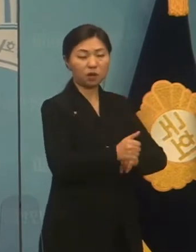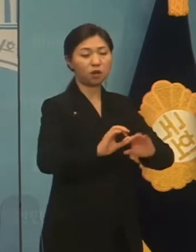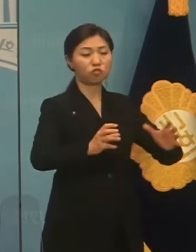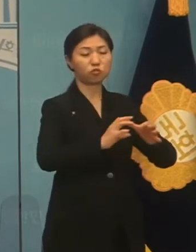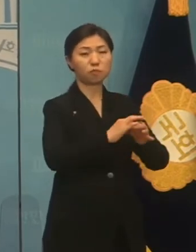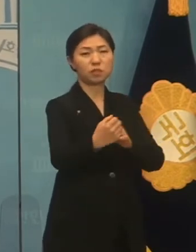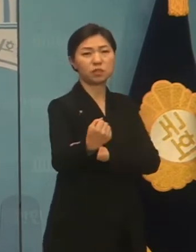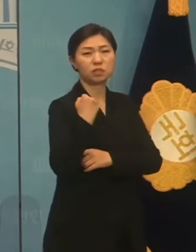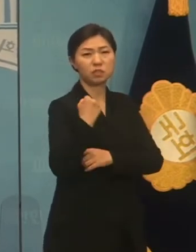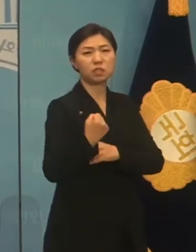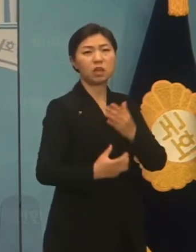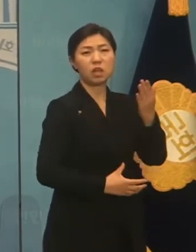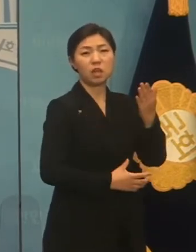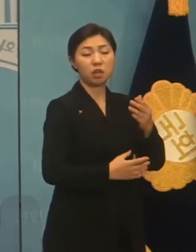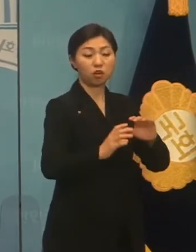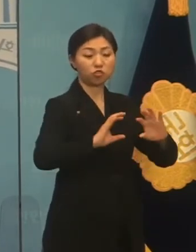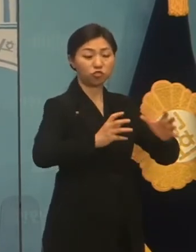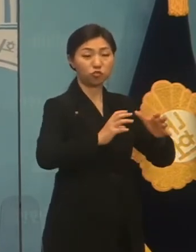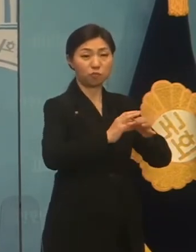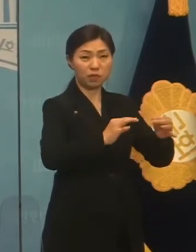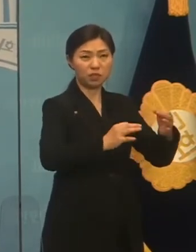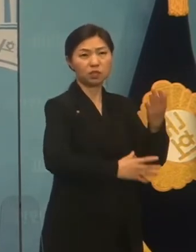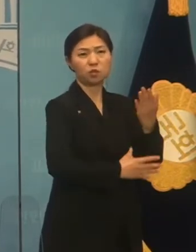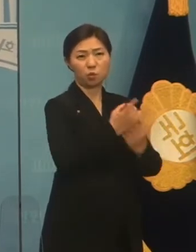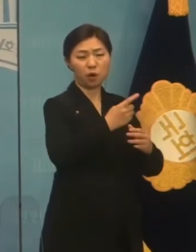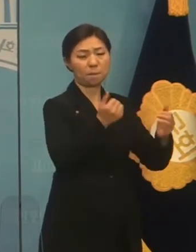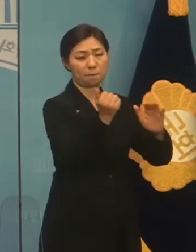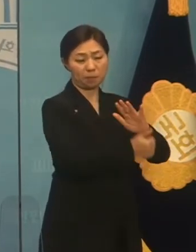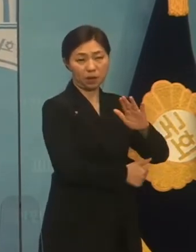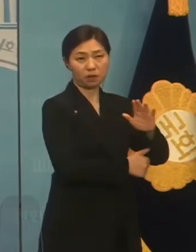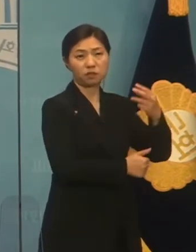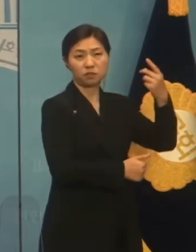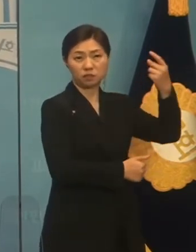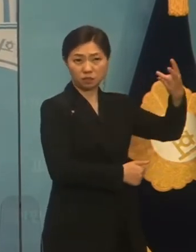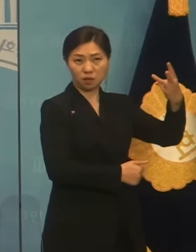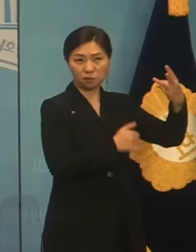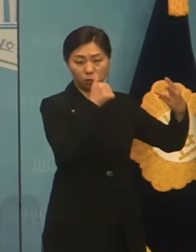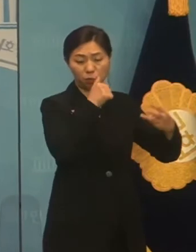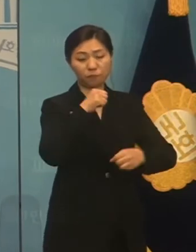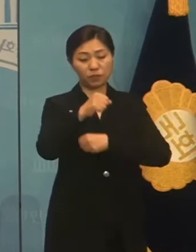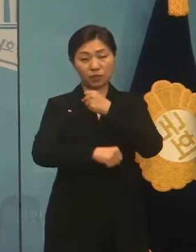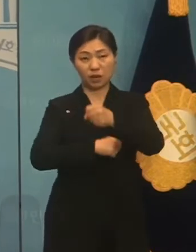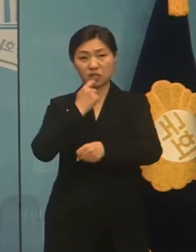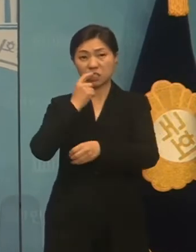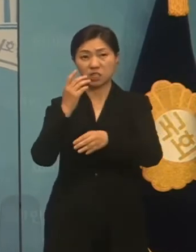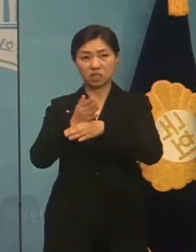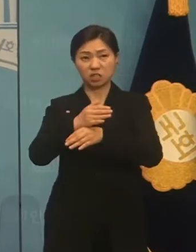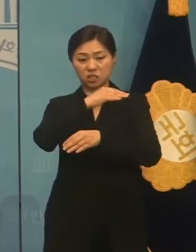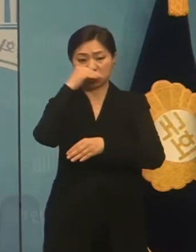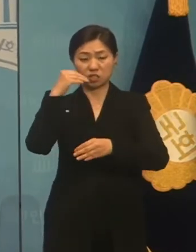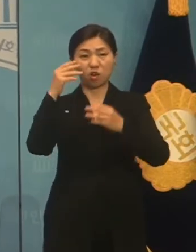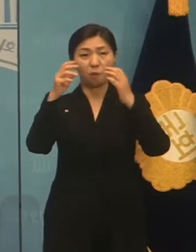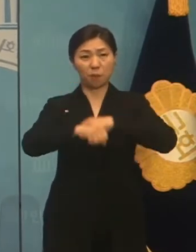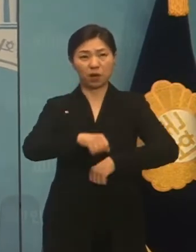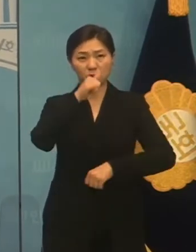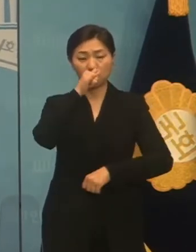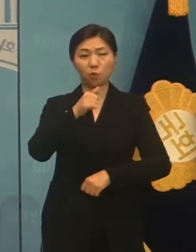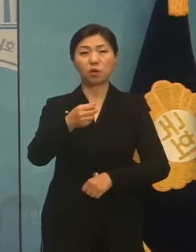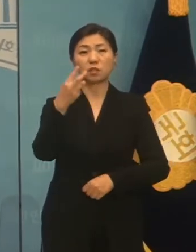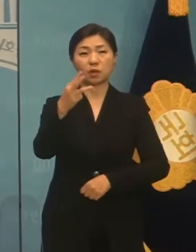국민통합 실패의 3패 정권이고 자유민주 질서 붕괴, 삼권